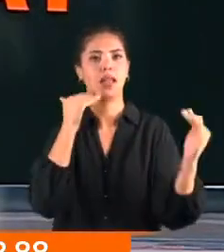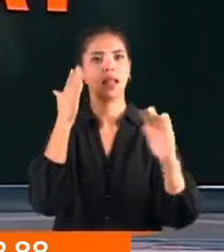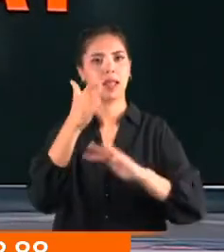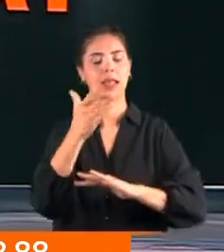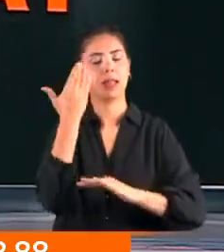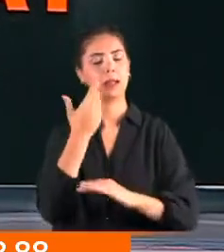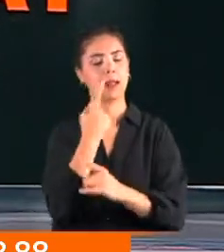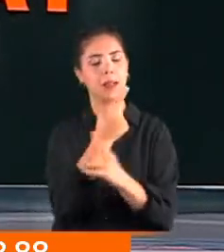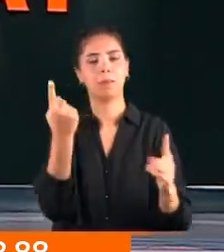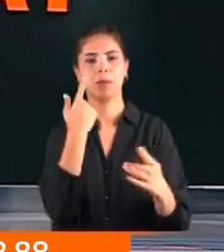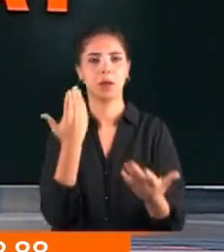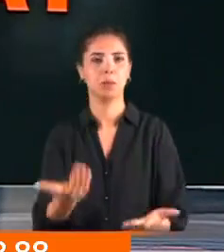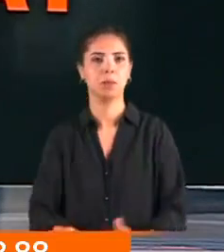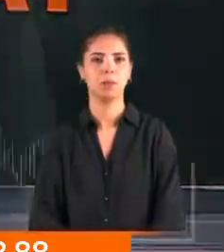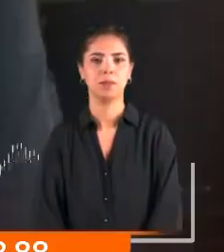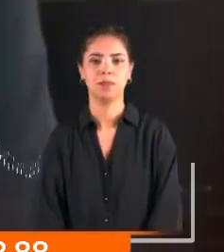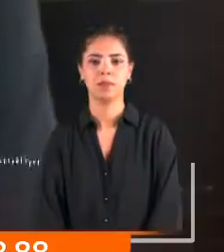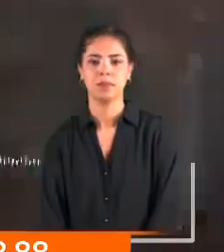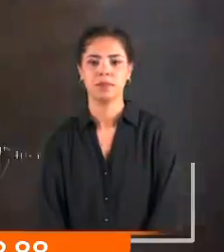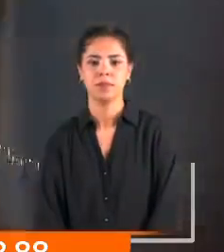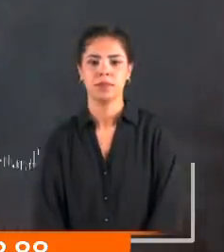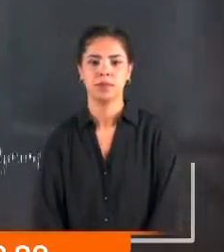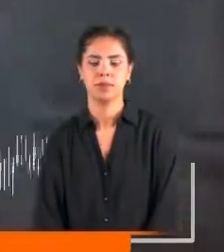adresteydi. İşte izlenimleri.